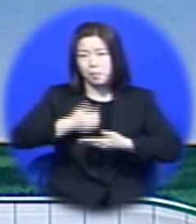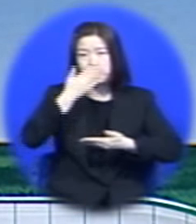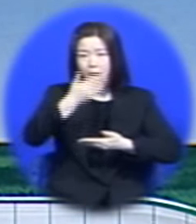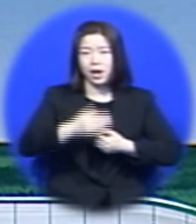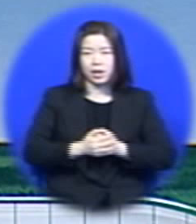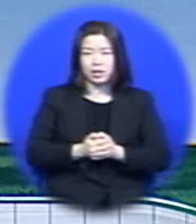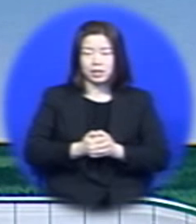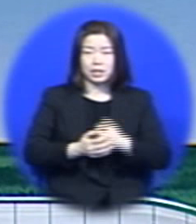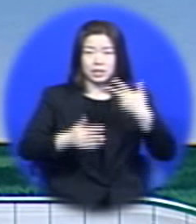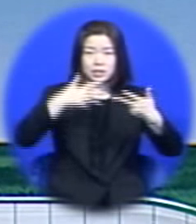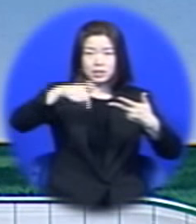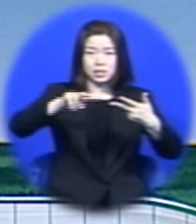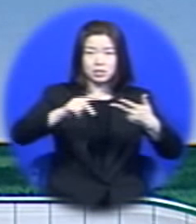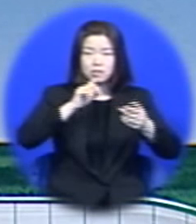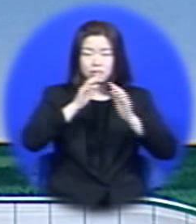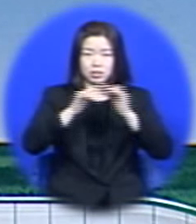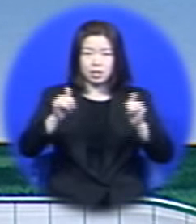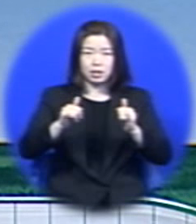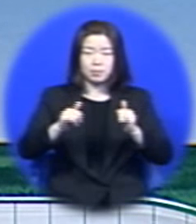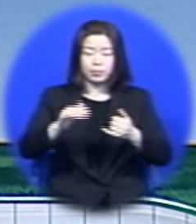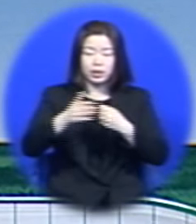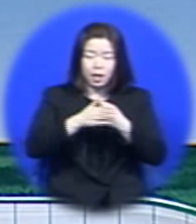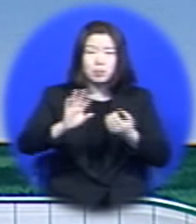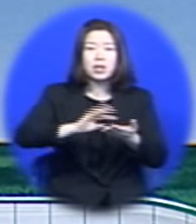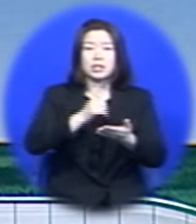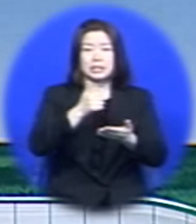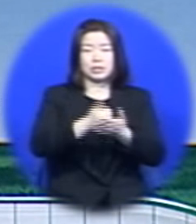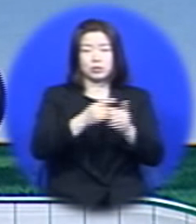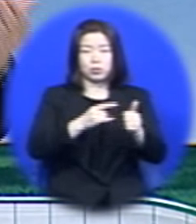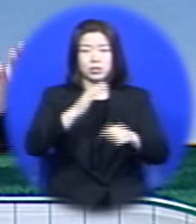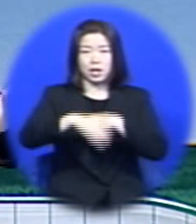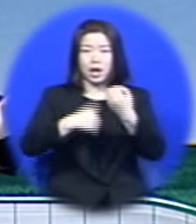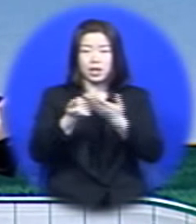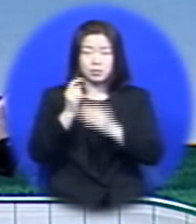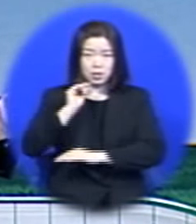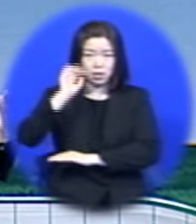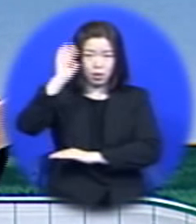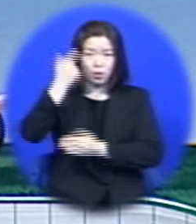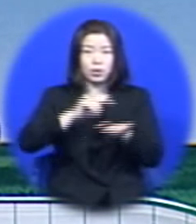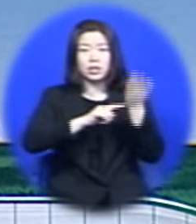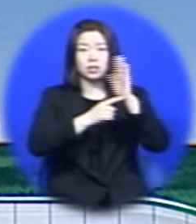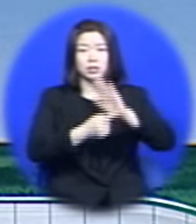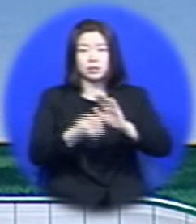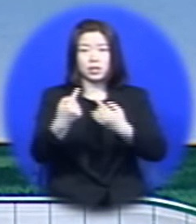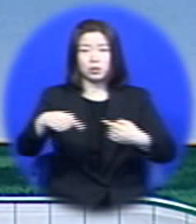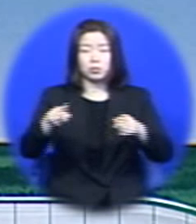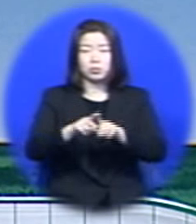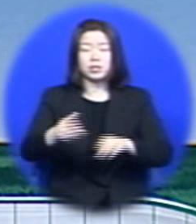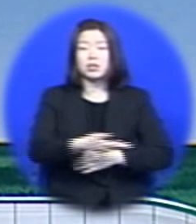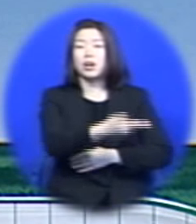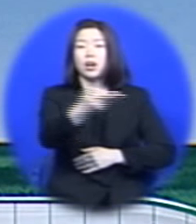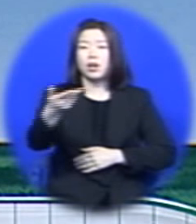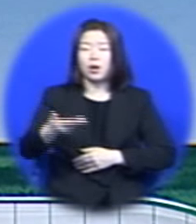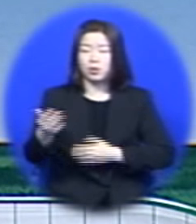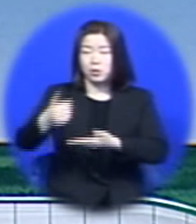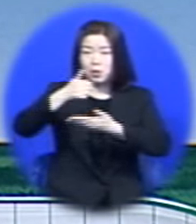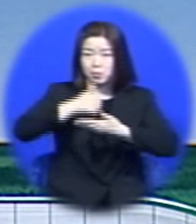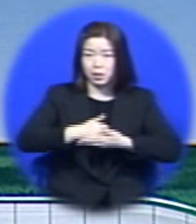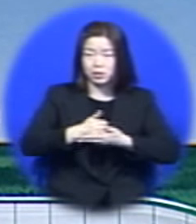보면 그러므로 그리스도께서 하나님의 영광을 드러내시려고 여러분을 받아들이신 것과